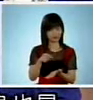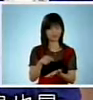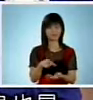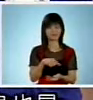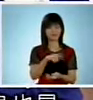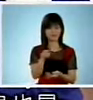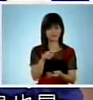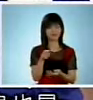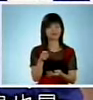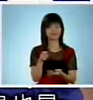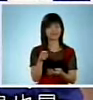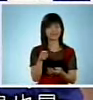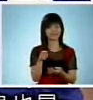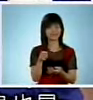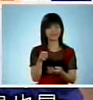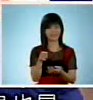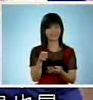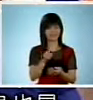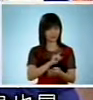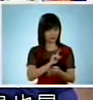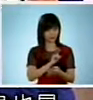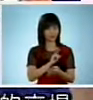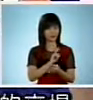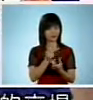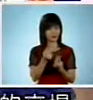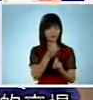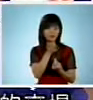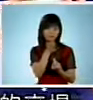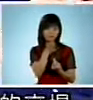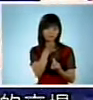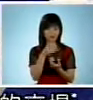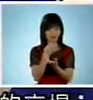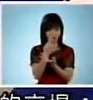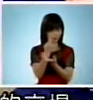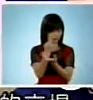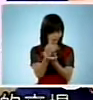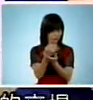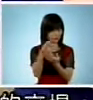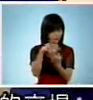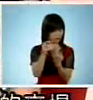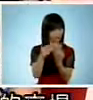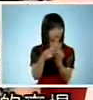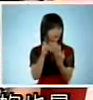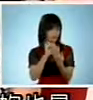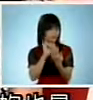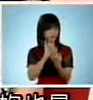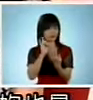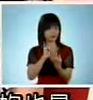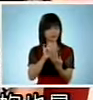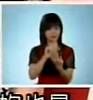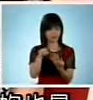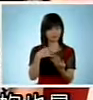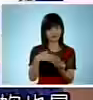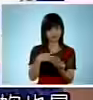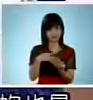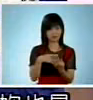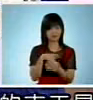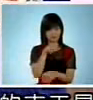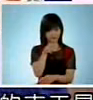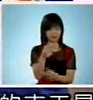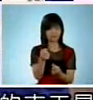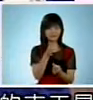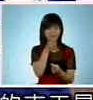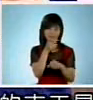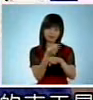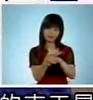家，你以这一个本身也是参赛者的家属的立场，并且我们知道你也是